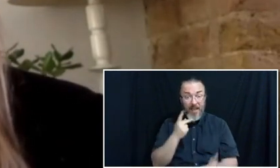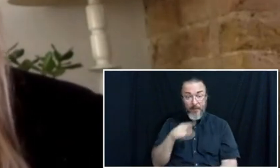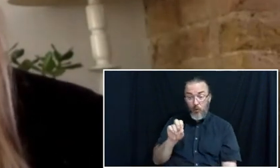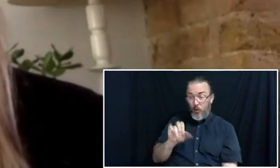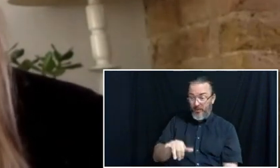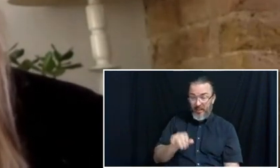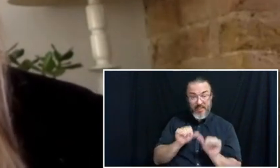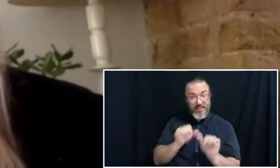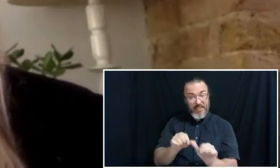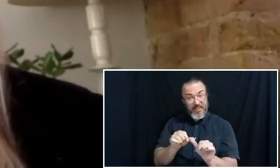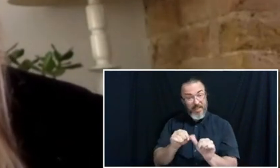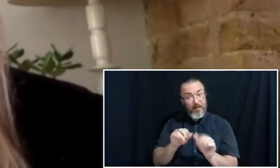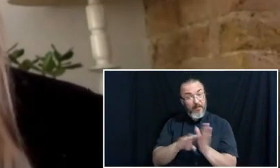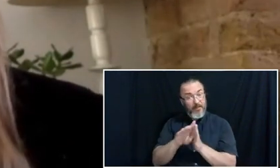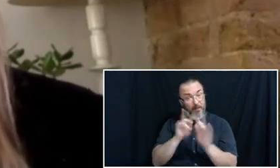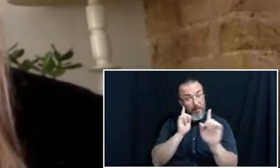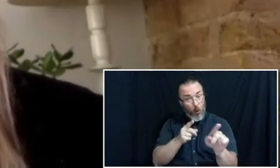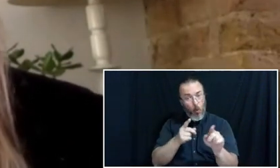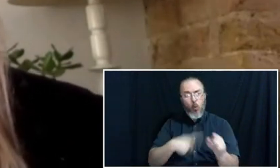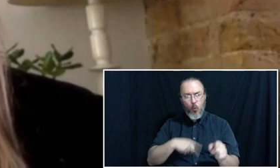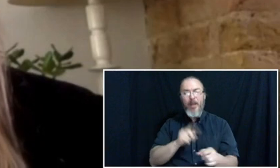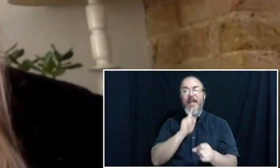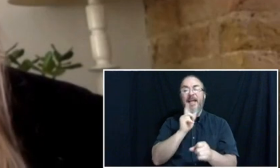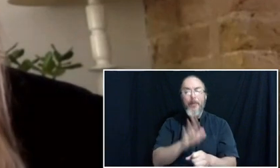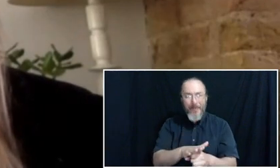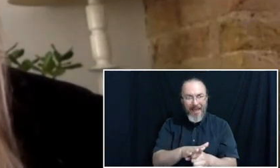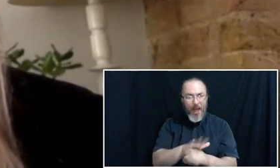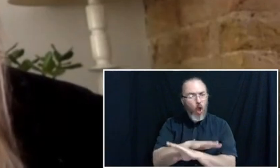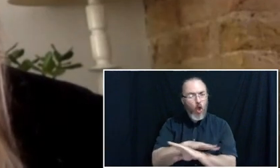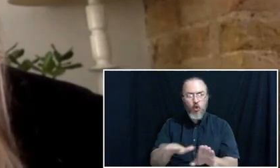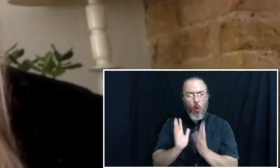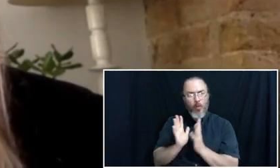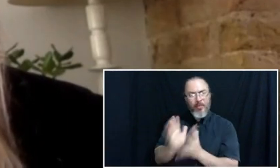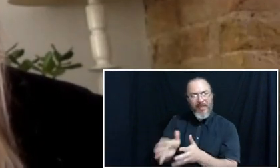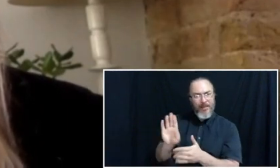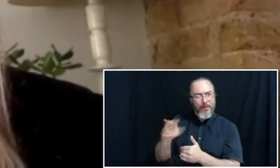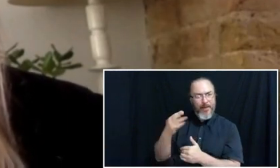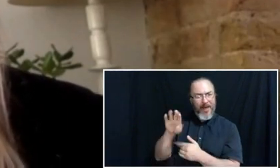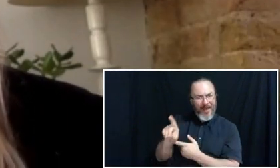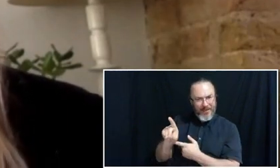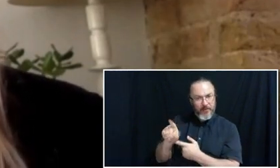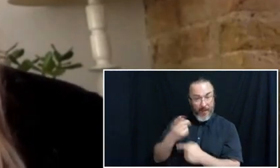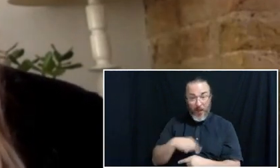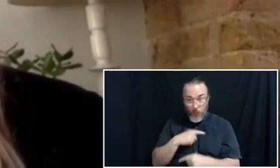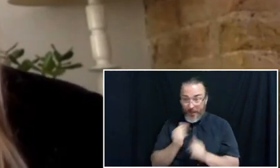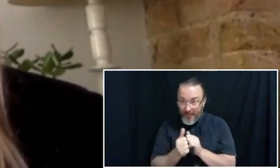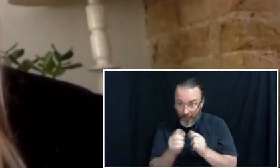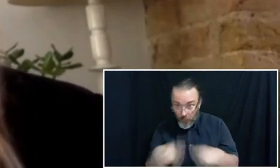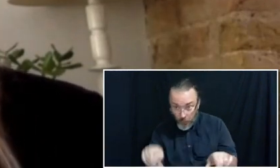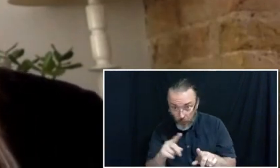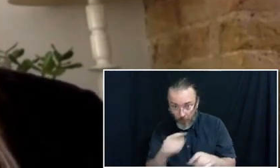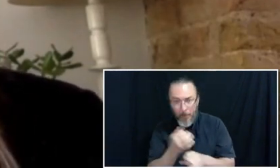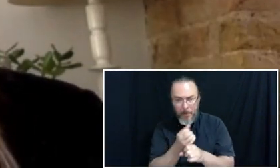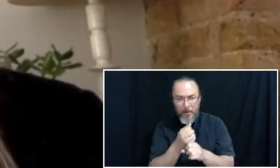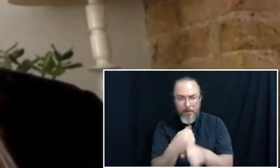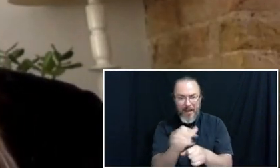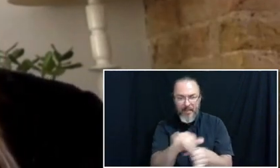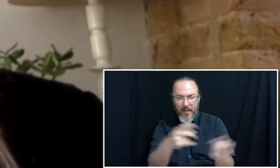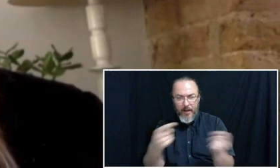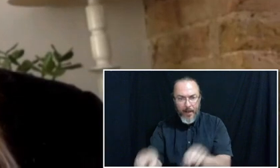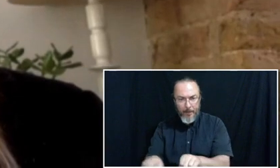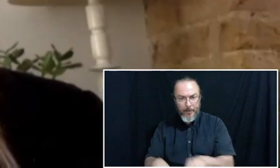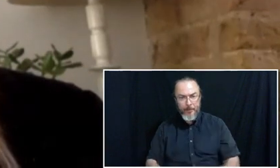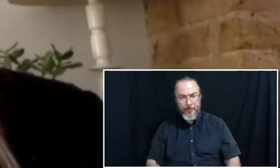sécurité. Nous sommes engagés à ne laisser personne à la traîne en adoptant les objectifs de développement durable et maintenant nous devons conjuguer nos efforts pour